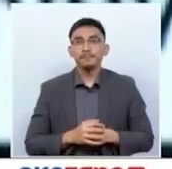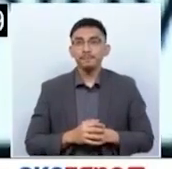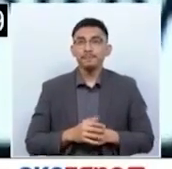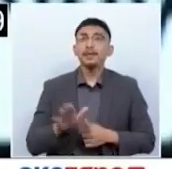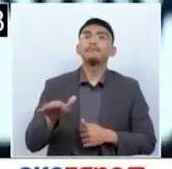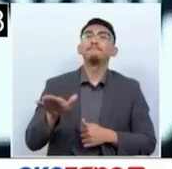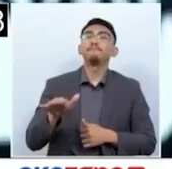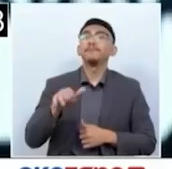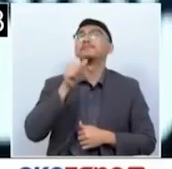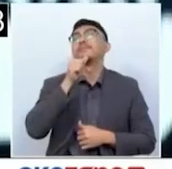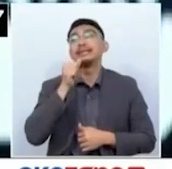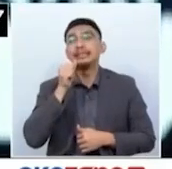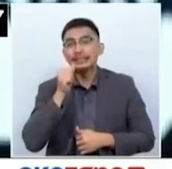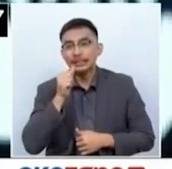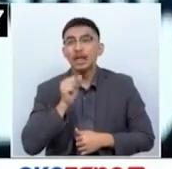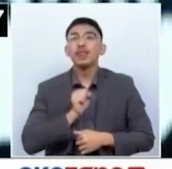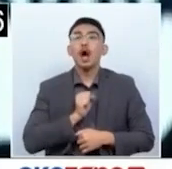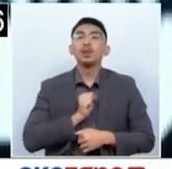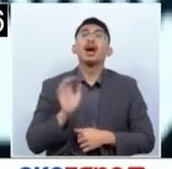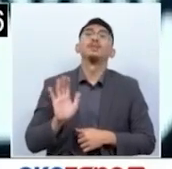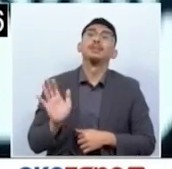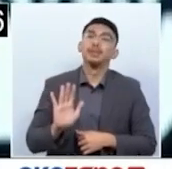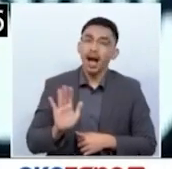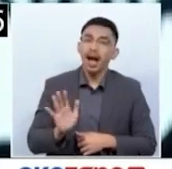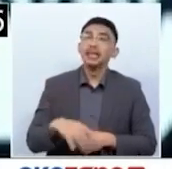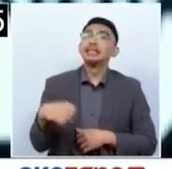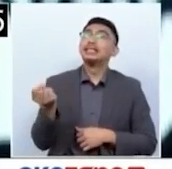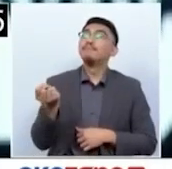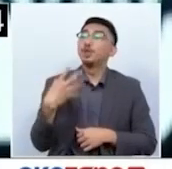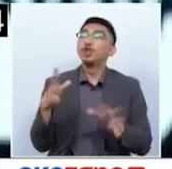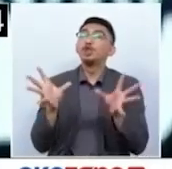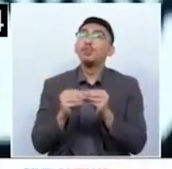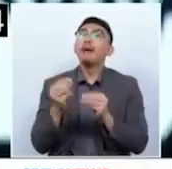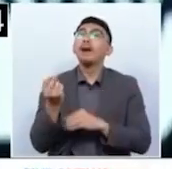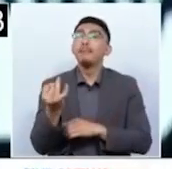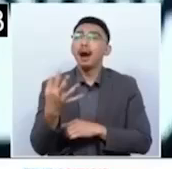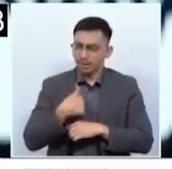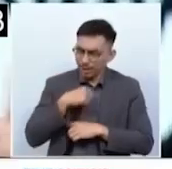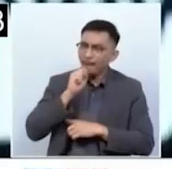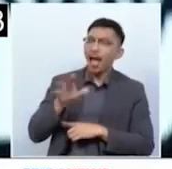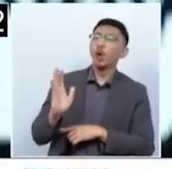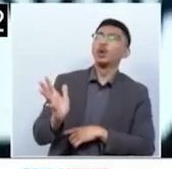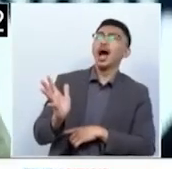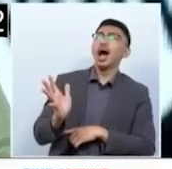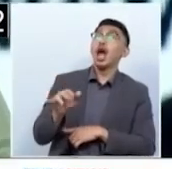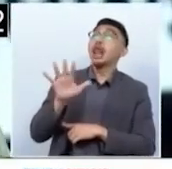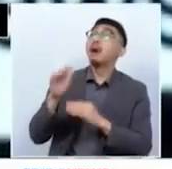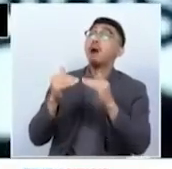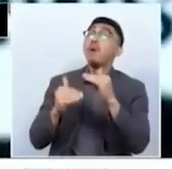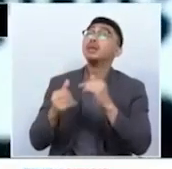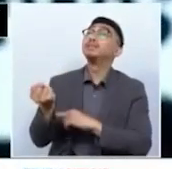usah takut disebut aja Angkanya berapa gitu loh kayak saya gitu loh jangan di bawah lima sebut aja